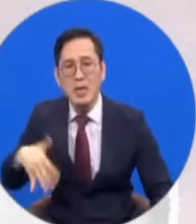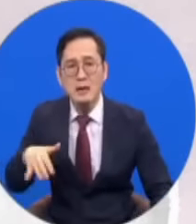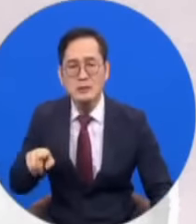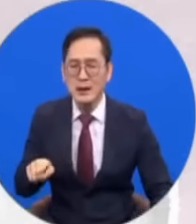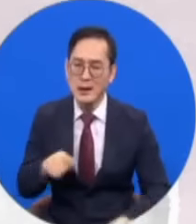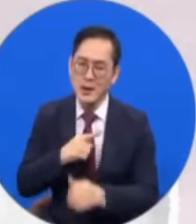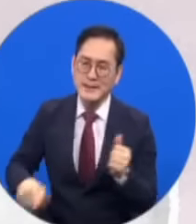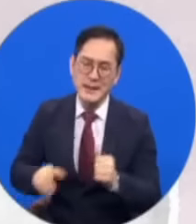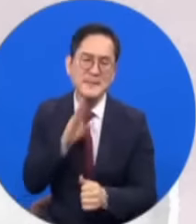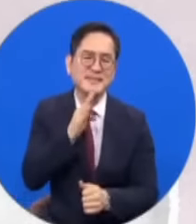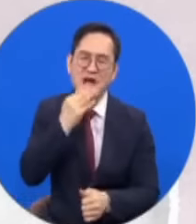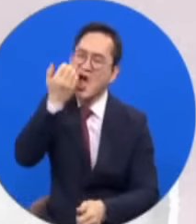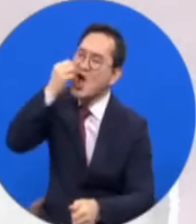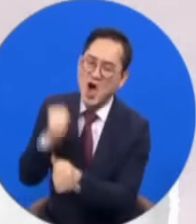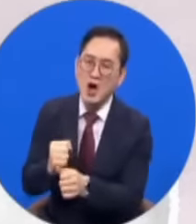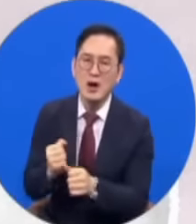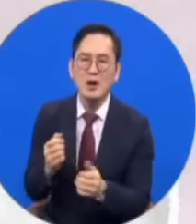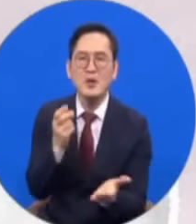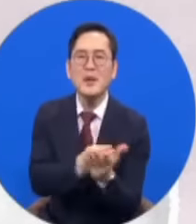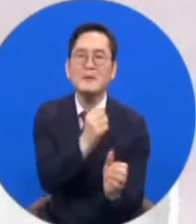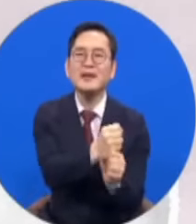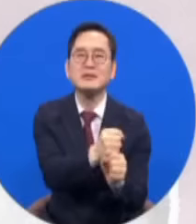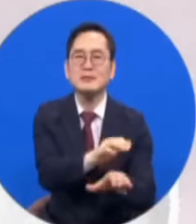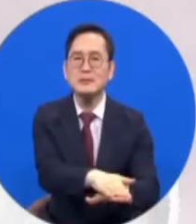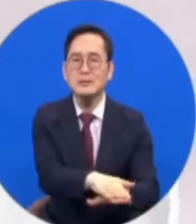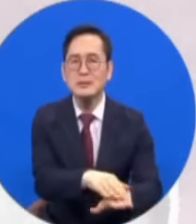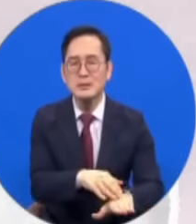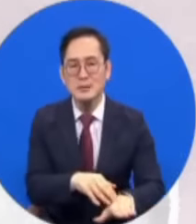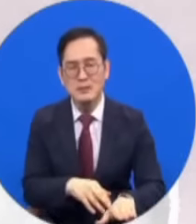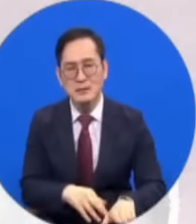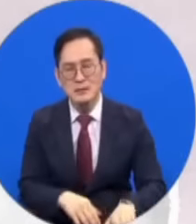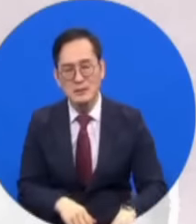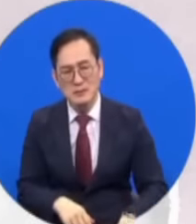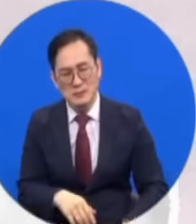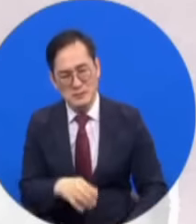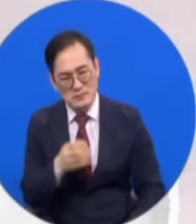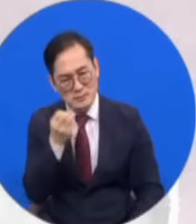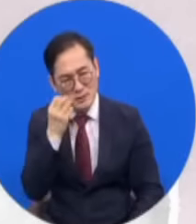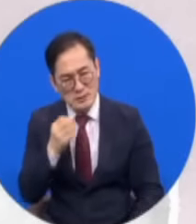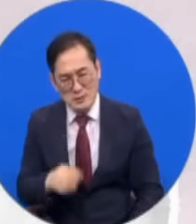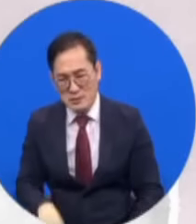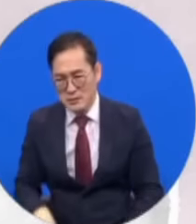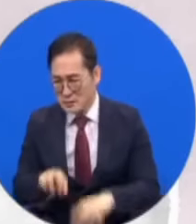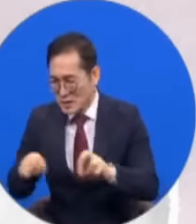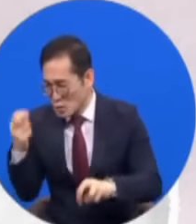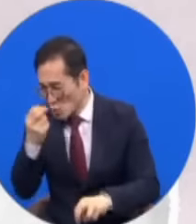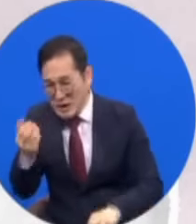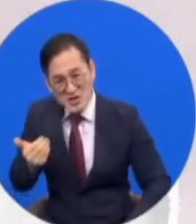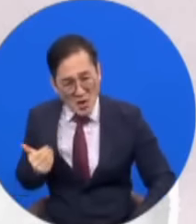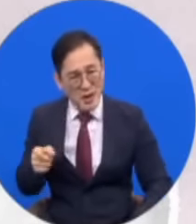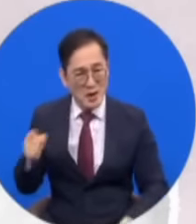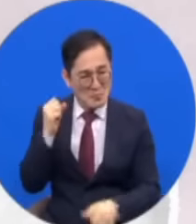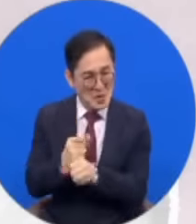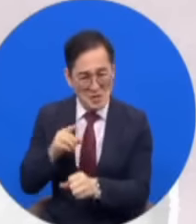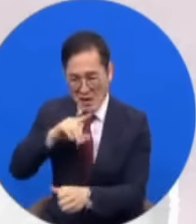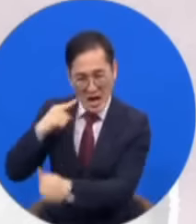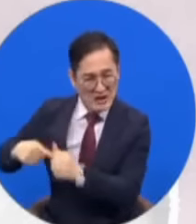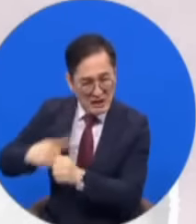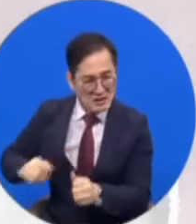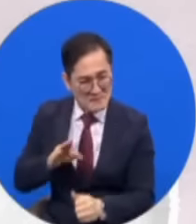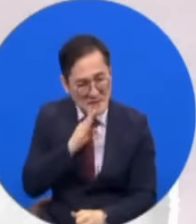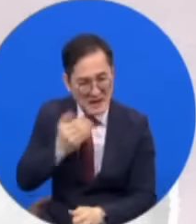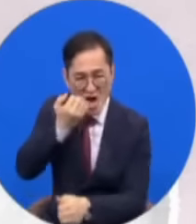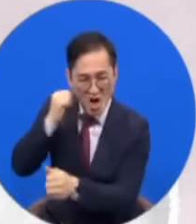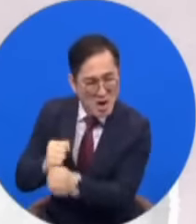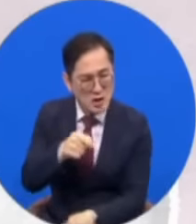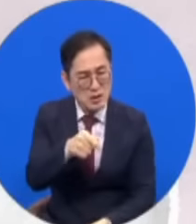법을 만들자는 거 아닙니까? 그러니까 본인이 지금 뭐 국회의원을 마지막 그만둘 걸 생각하면서